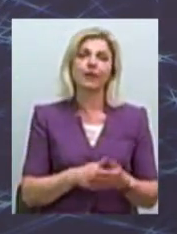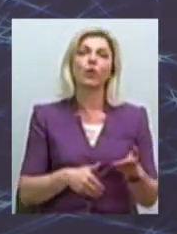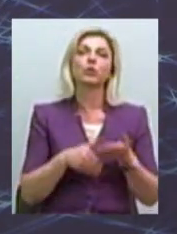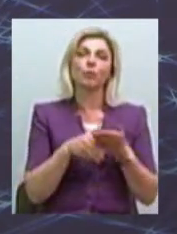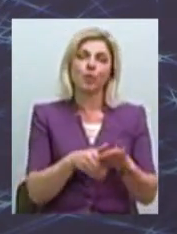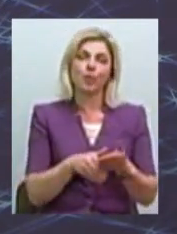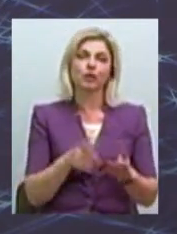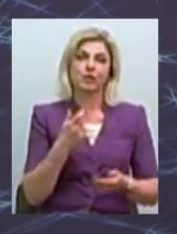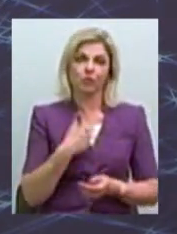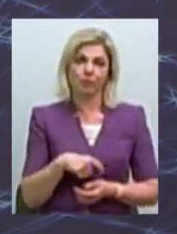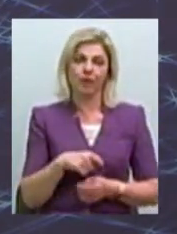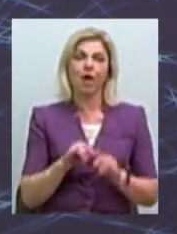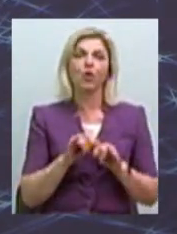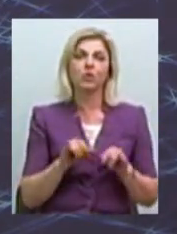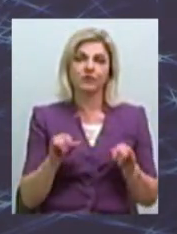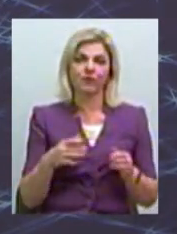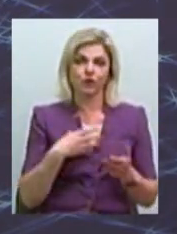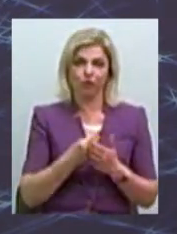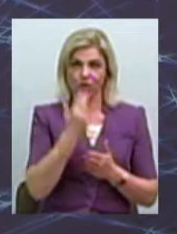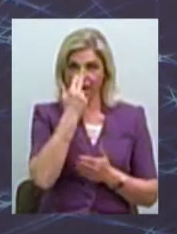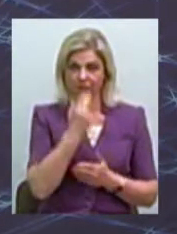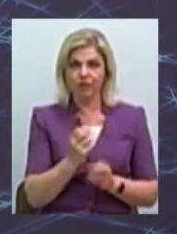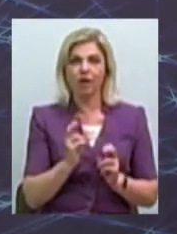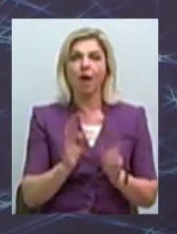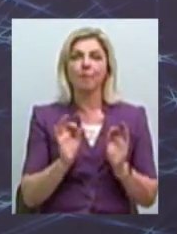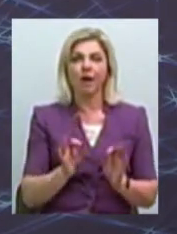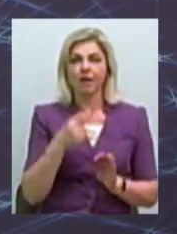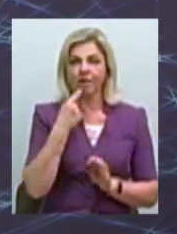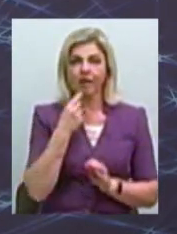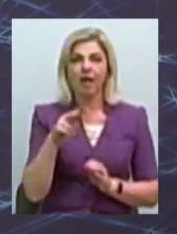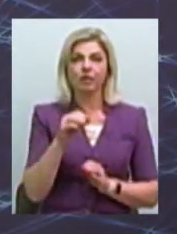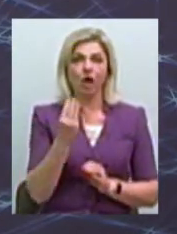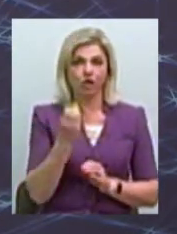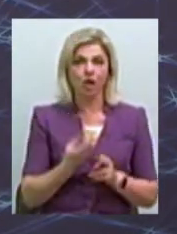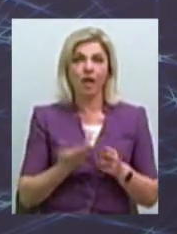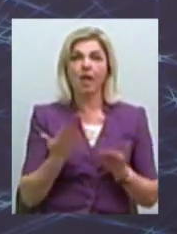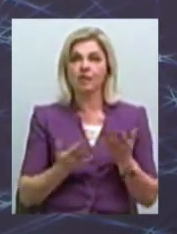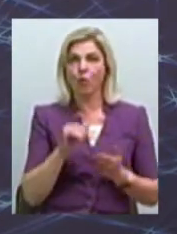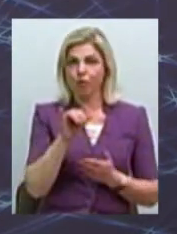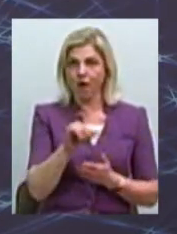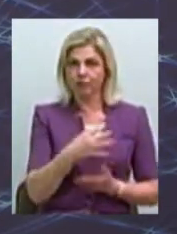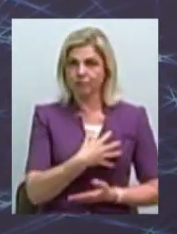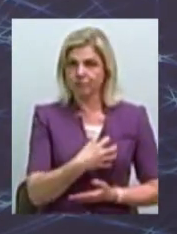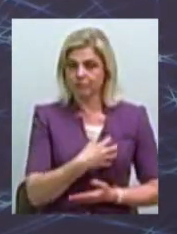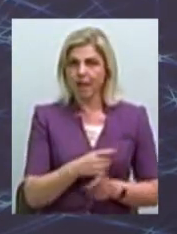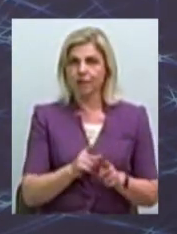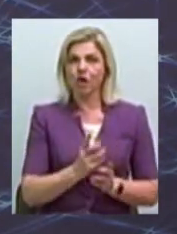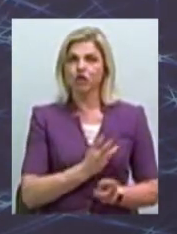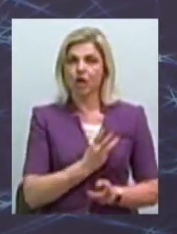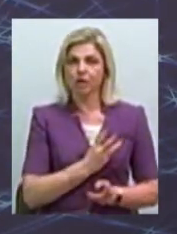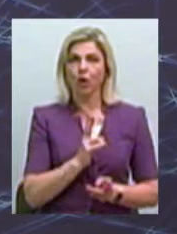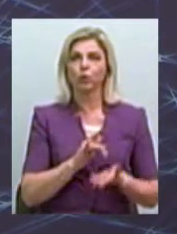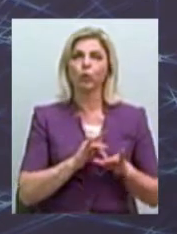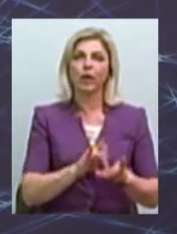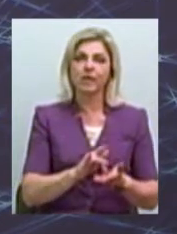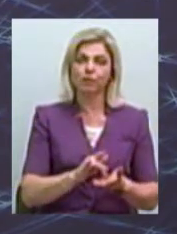допомогти, да, собі розвити свої навички, як правильно сказала Дар'я, якщо це у вас поклик душі, якщо це у вас така жага до туризму, якщо